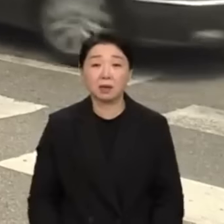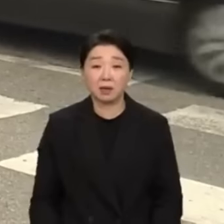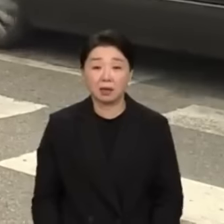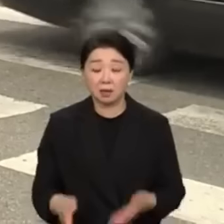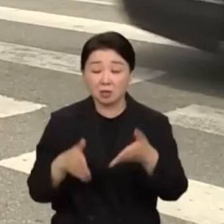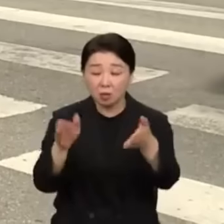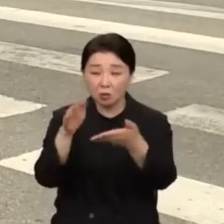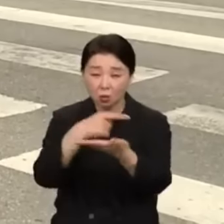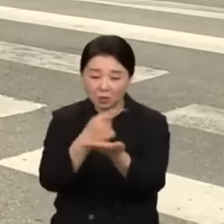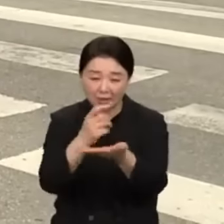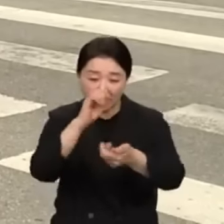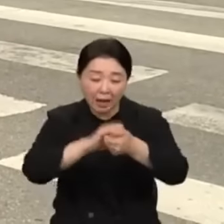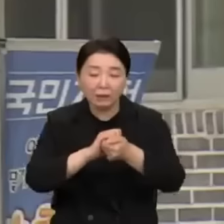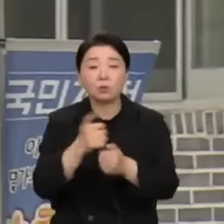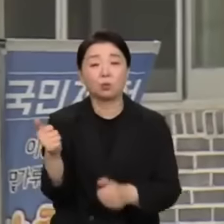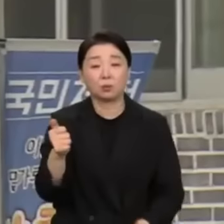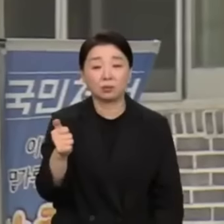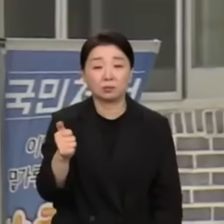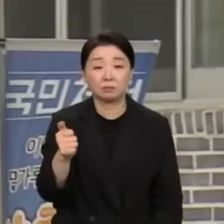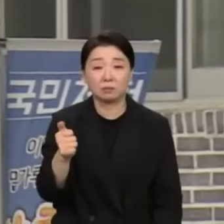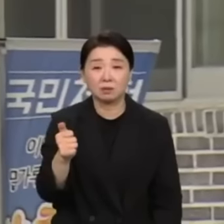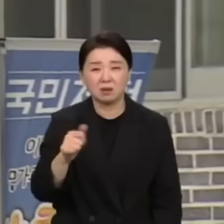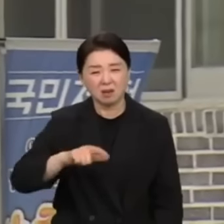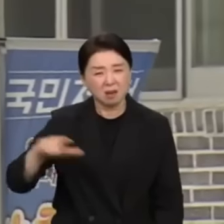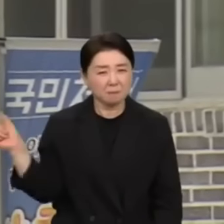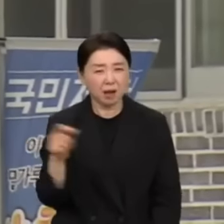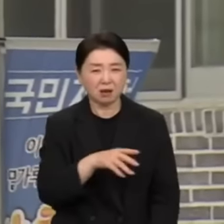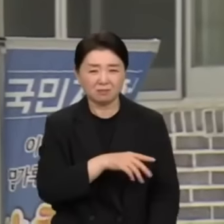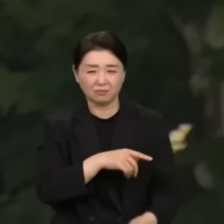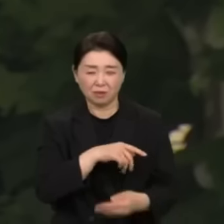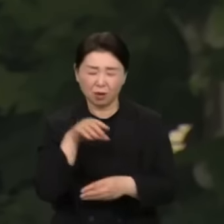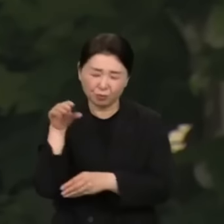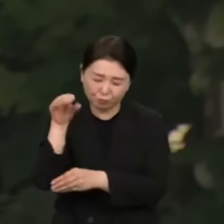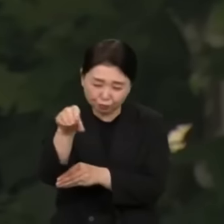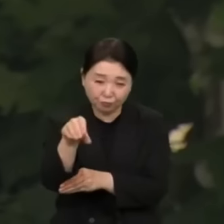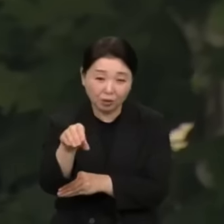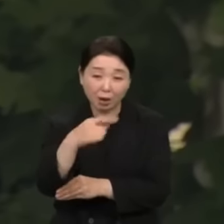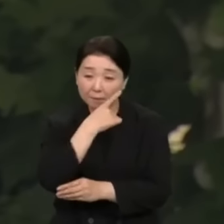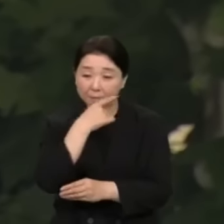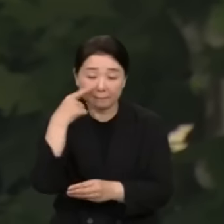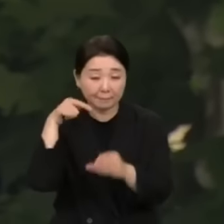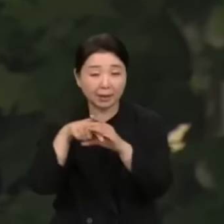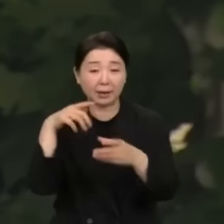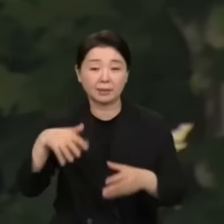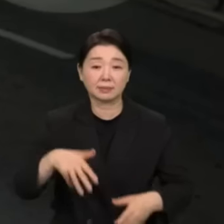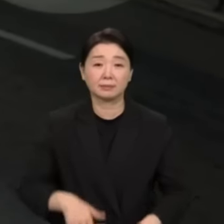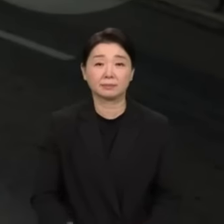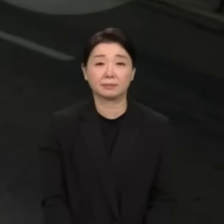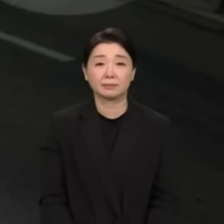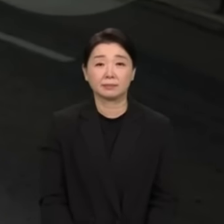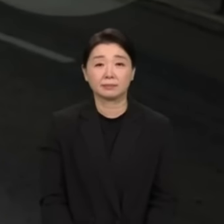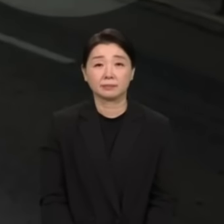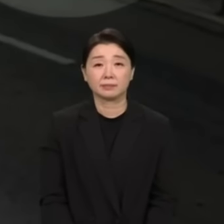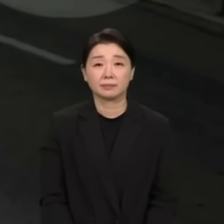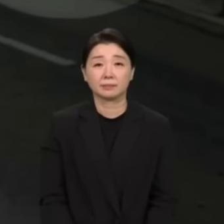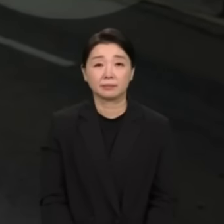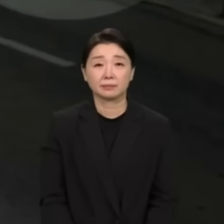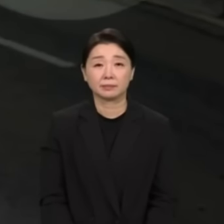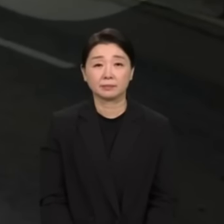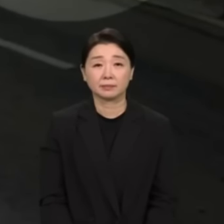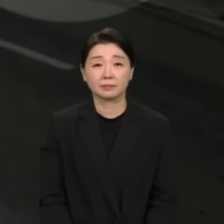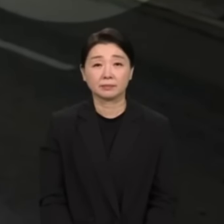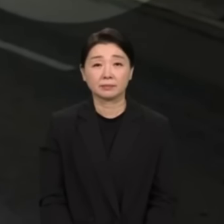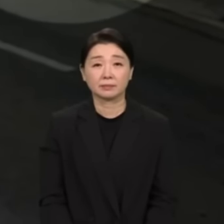속도는 시속 50km. 얼마나 빠른 속도로 달렸는지 아직 정확히 파악되지 않았습니다. JTBC